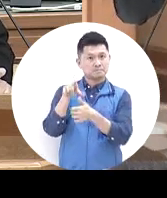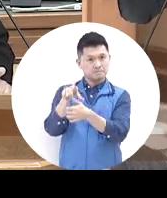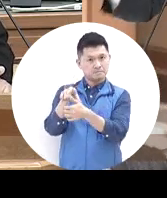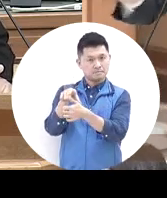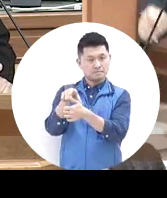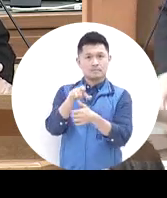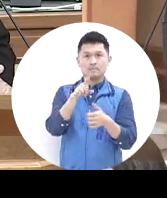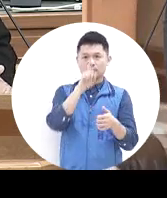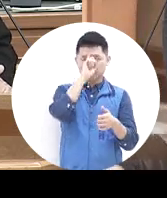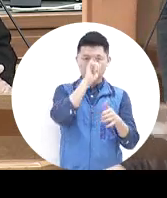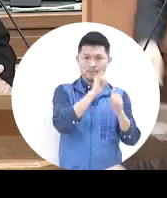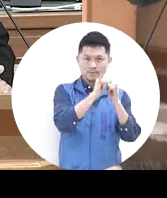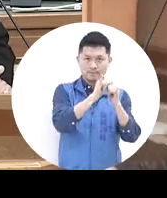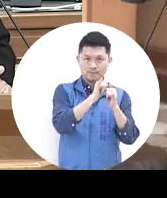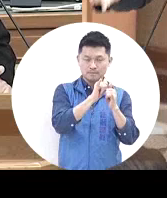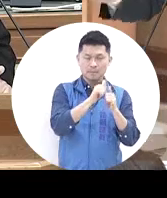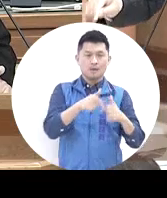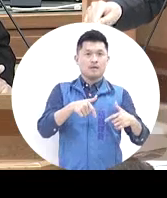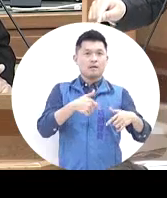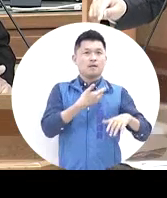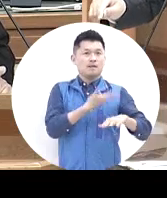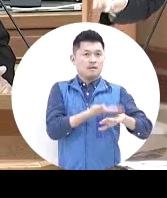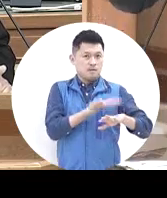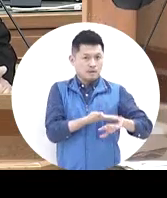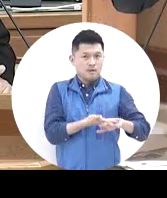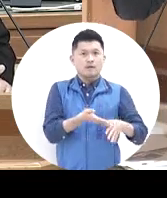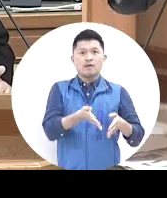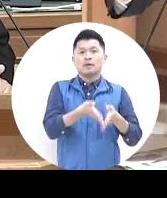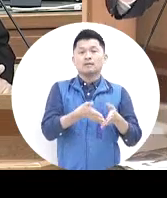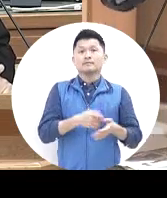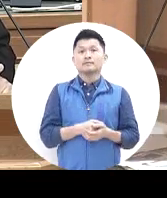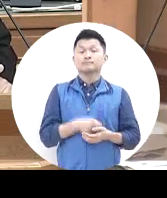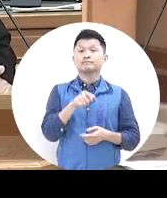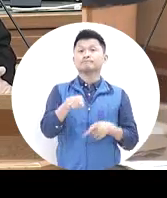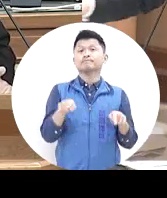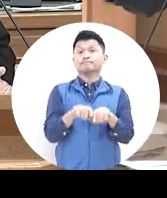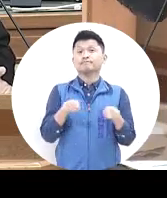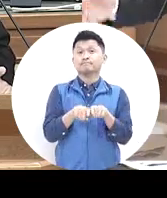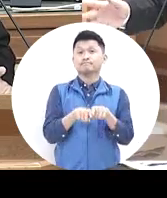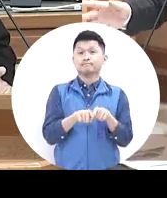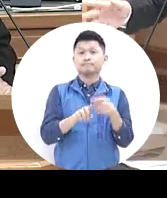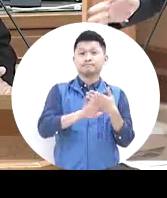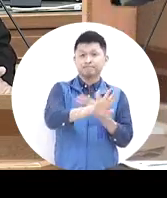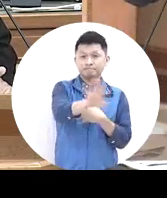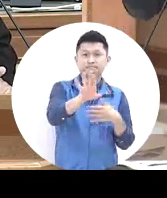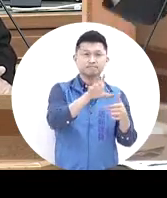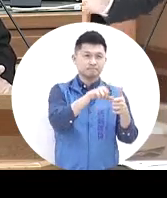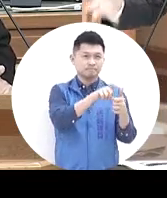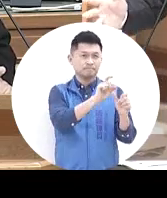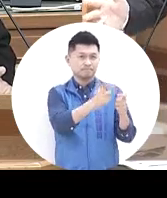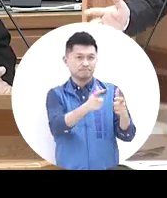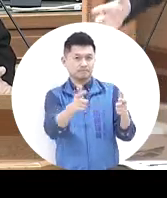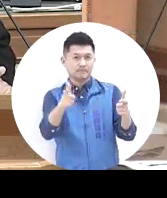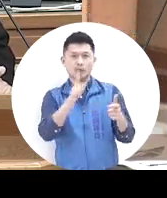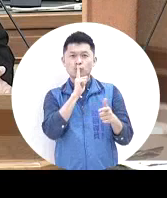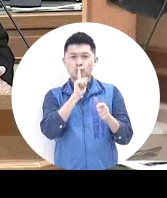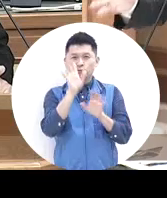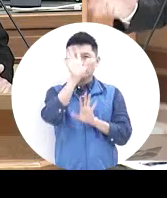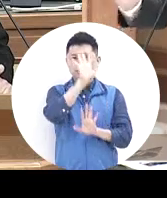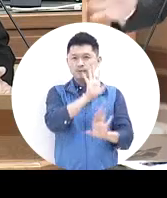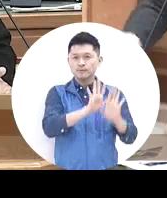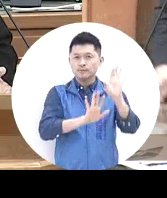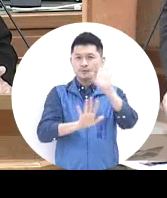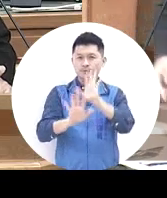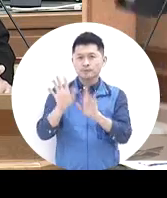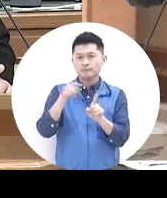安全跟安心，所以这个吼，跟你普通在面对其他的议题，你可以模糊，你可以立